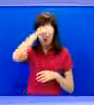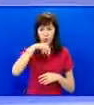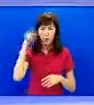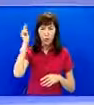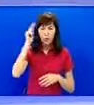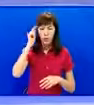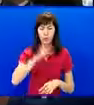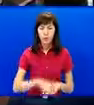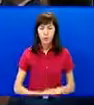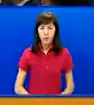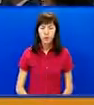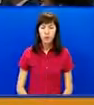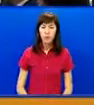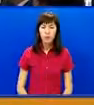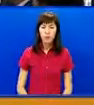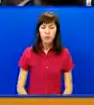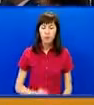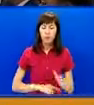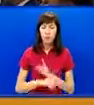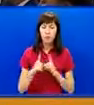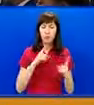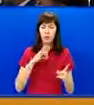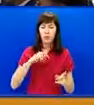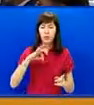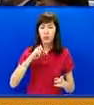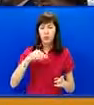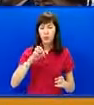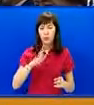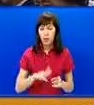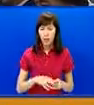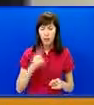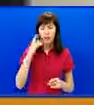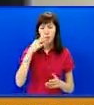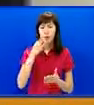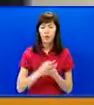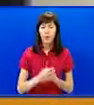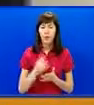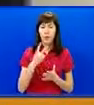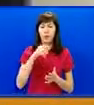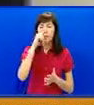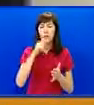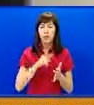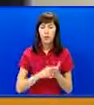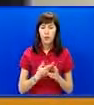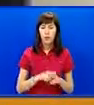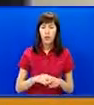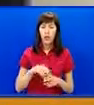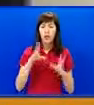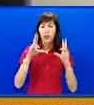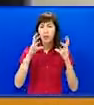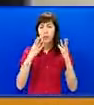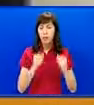году. В ходе заседания Габидулла Рахматуллаевич заслушал ответы по двум вопросам, стоящих на повестке